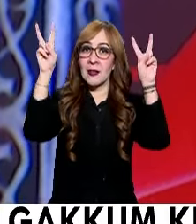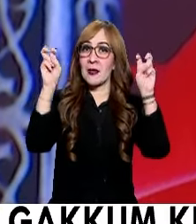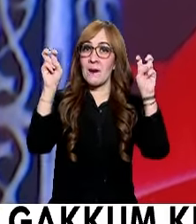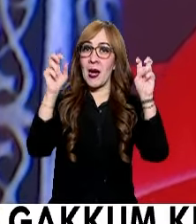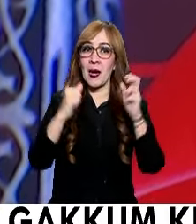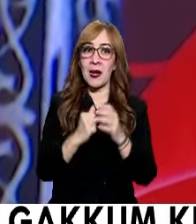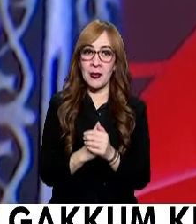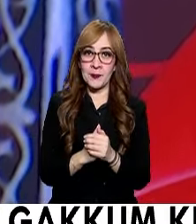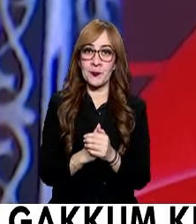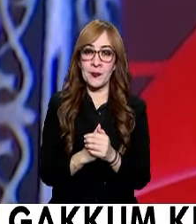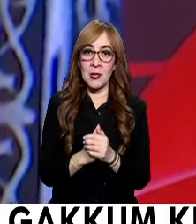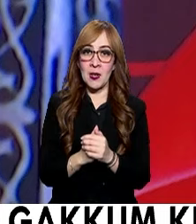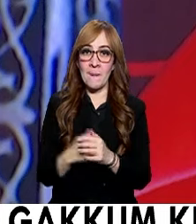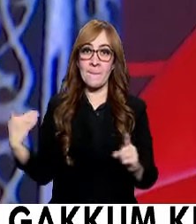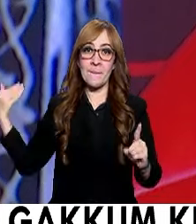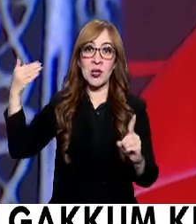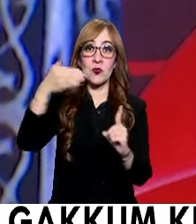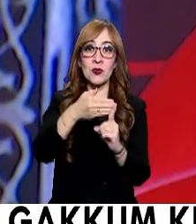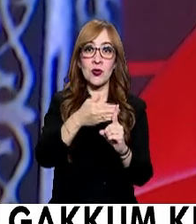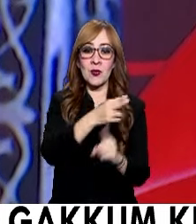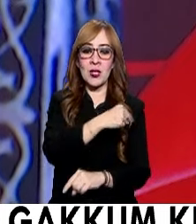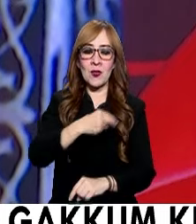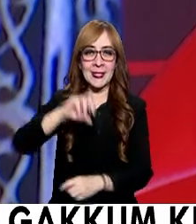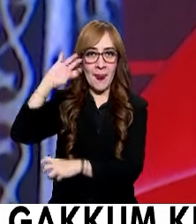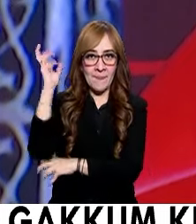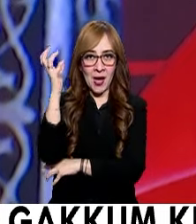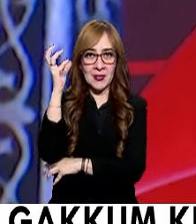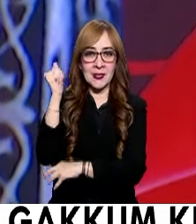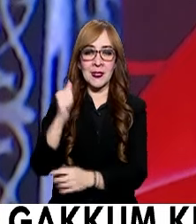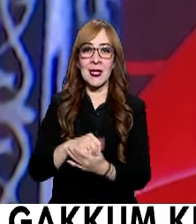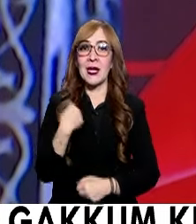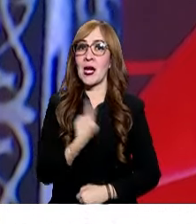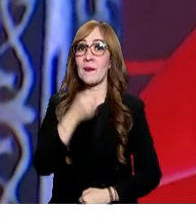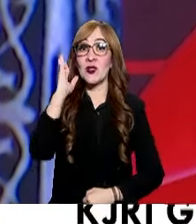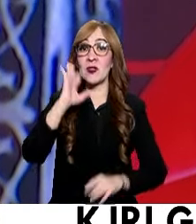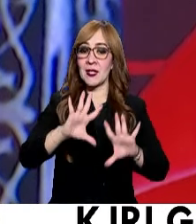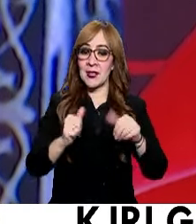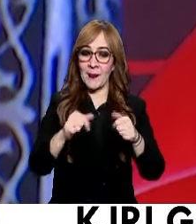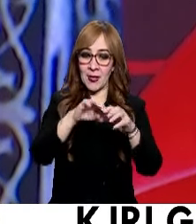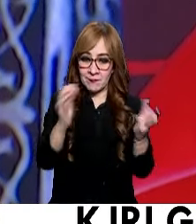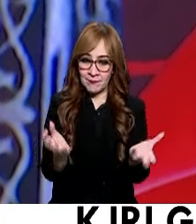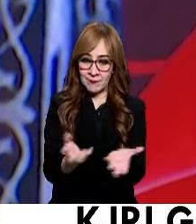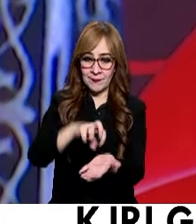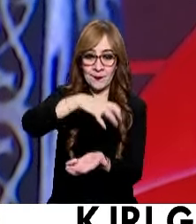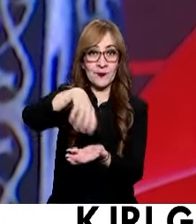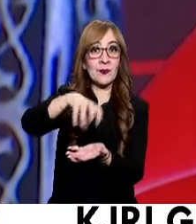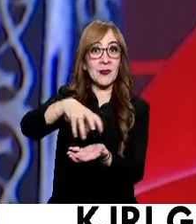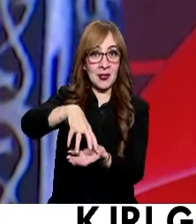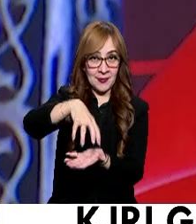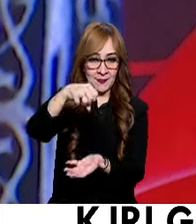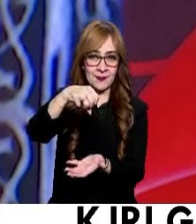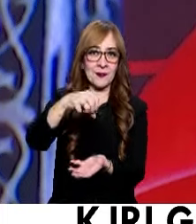tema menu em ya Dan kami telah menyediakan FB yang bertuliskan angka dan huruf yang